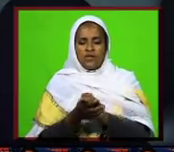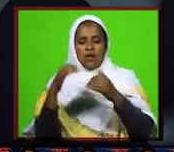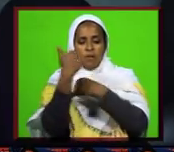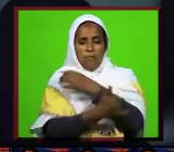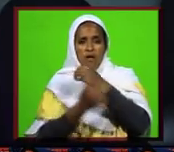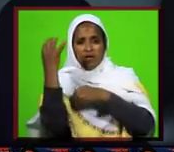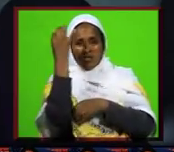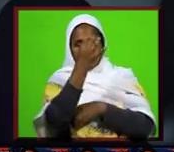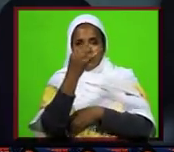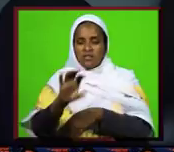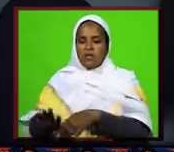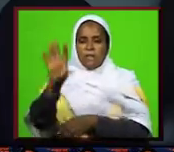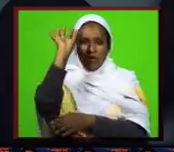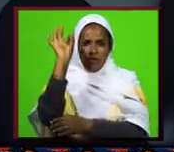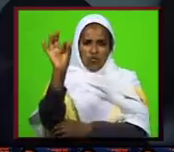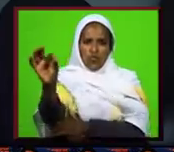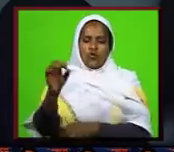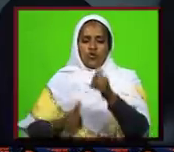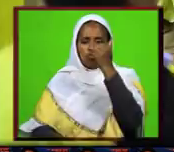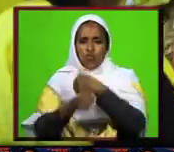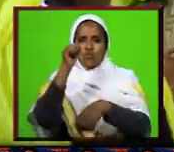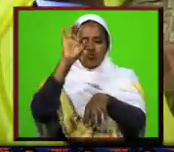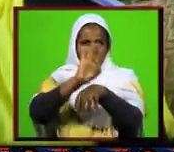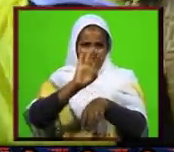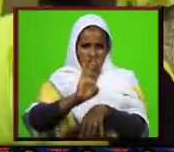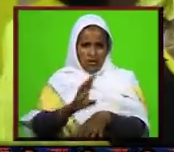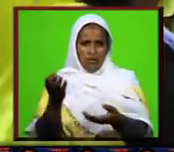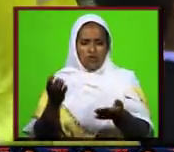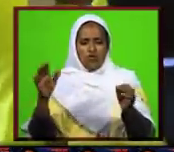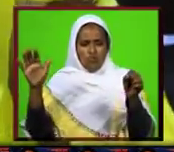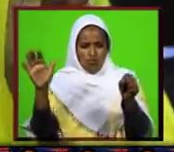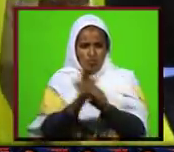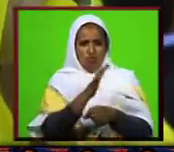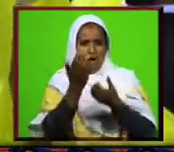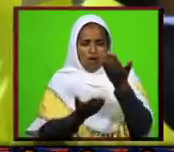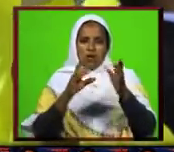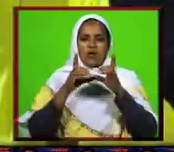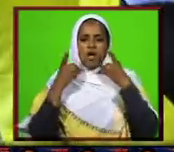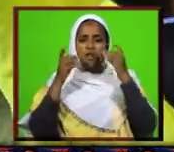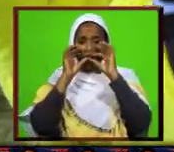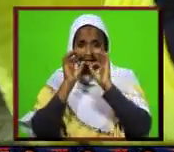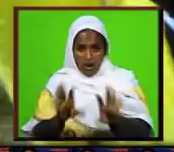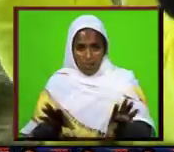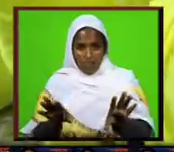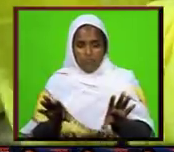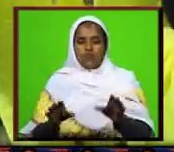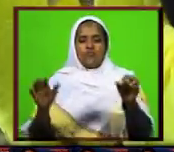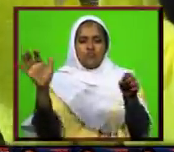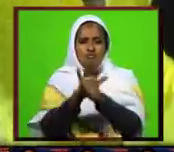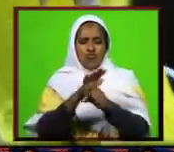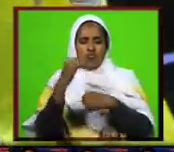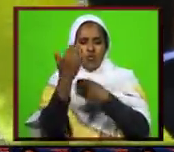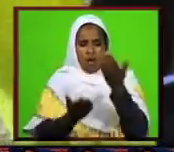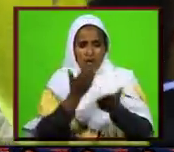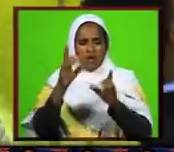በሀገረ ስብከቴ የሚገኙ የተጎዱ አብያተ ክርስቲያናት ሙሉ አገልጋይ ካህናት የሌለባቸውን ሙሉ አገልጋይ